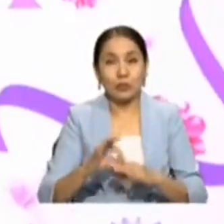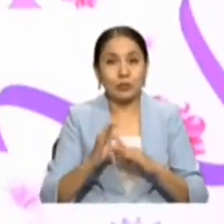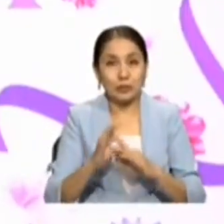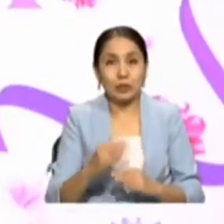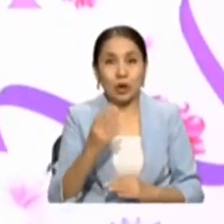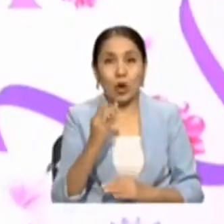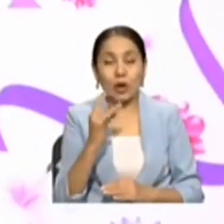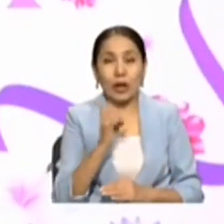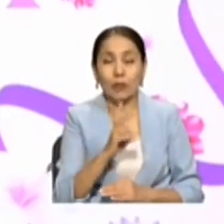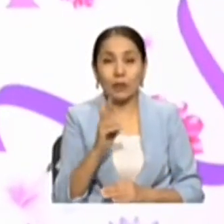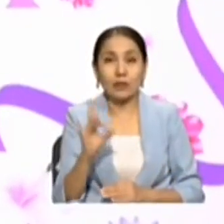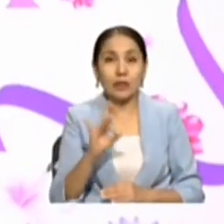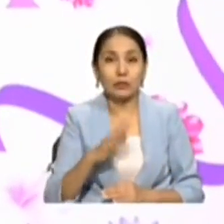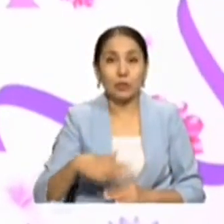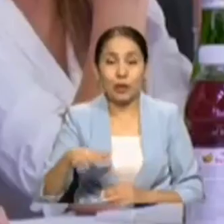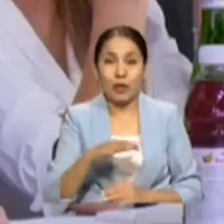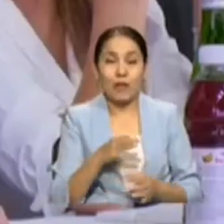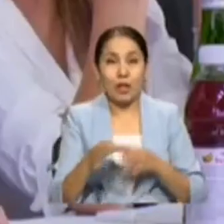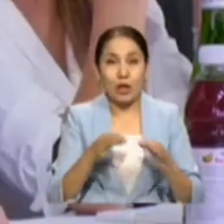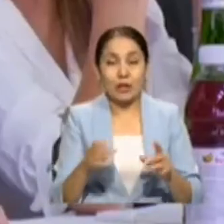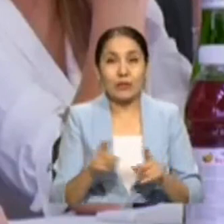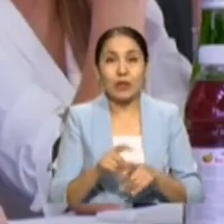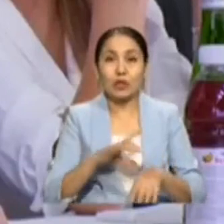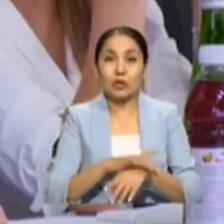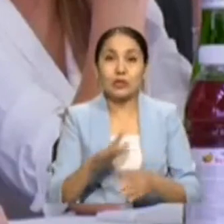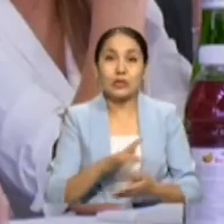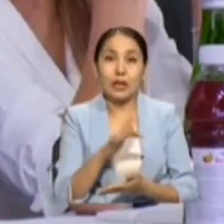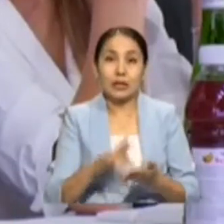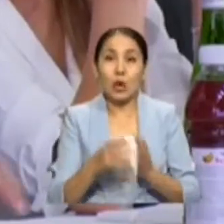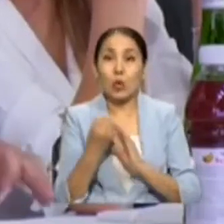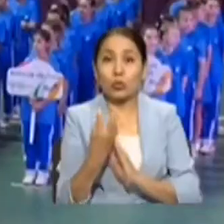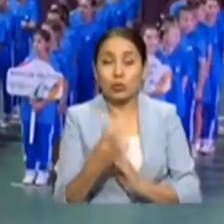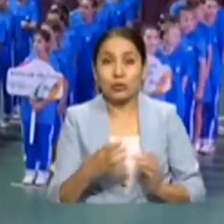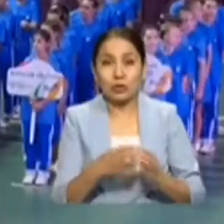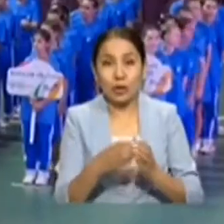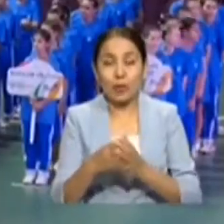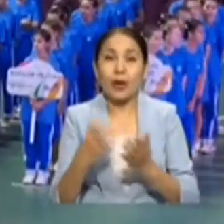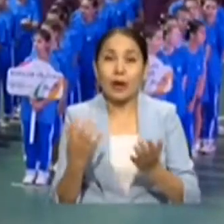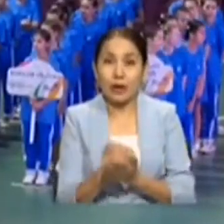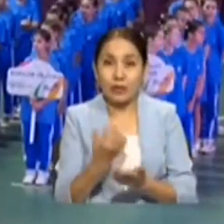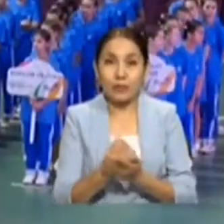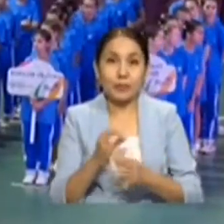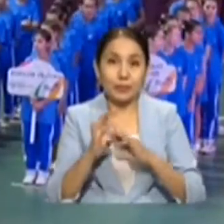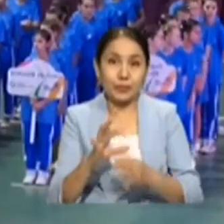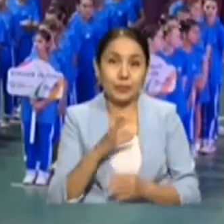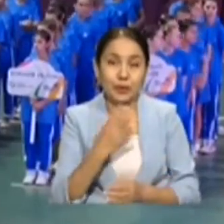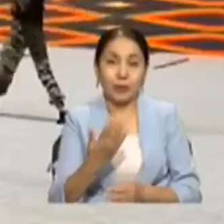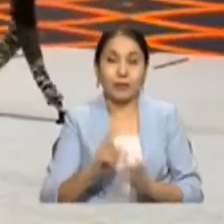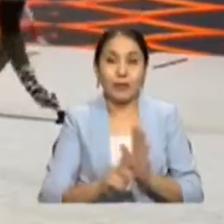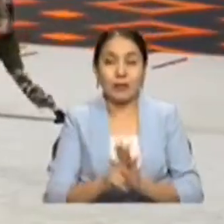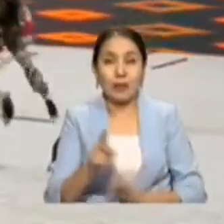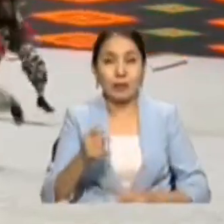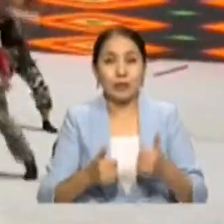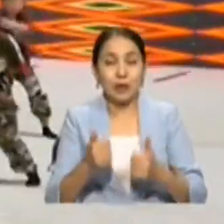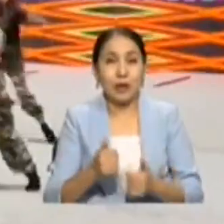bo'lib, Qoraqalpog'iston Respublikasi viloyatlar va Toshkent shahridan 14 ta jamoa g'oliblik uchun bahs olib borishdi. Dastlab